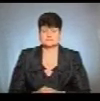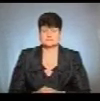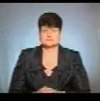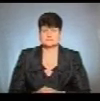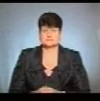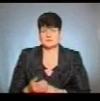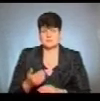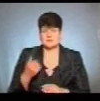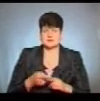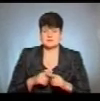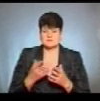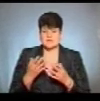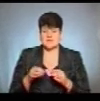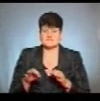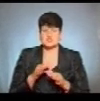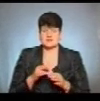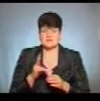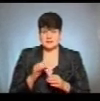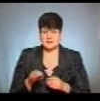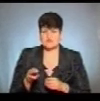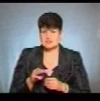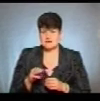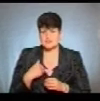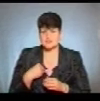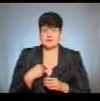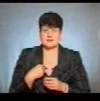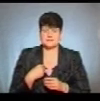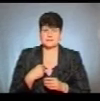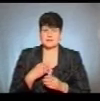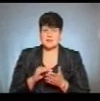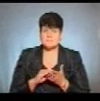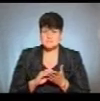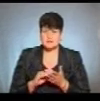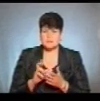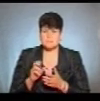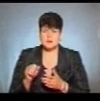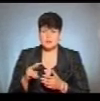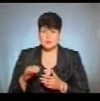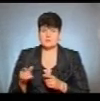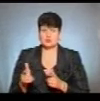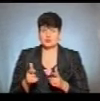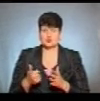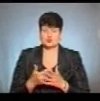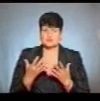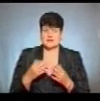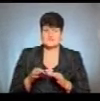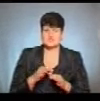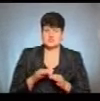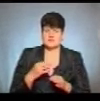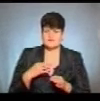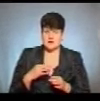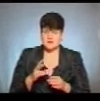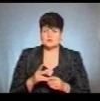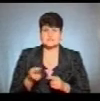Швець. Напередодні дня вишиванки в травні я написала Балуху, що ми готуємось до Дня вишиванки, що це в нас таке